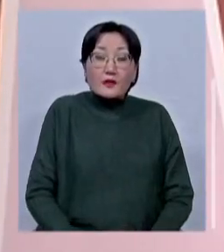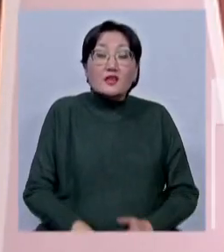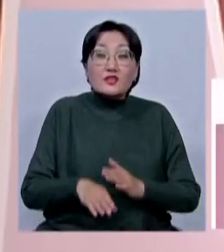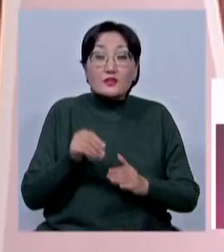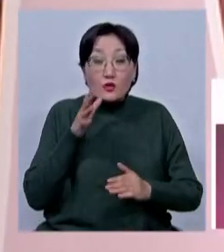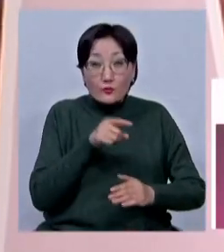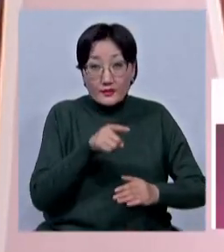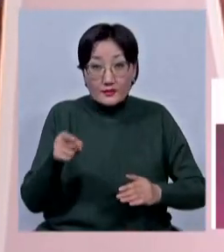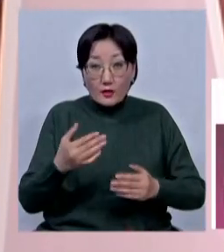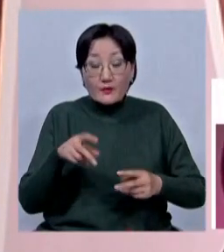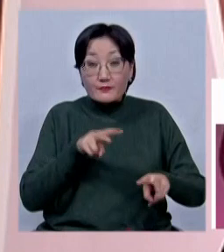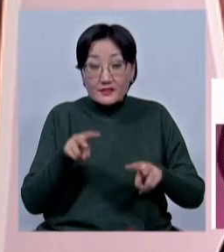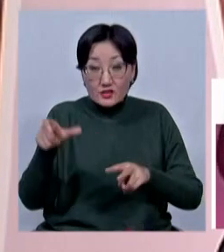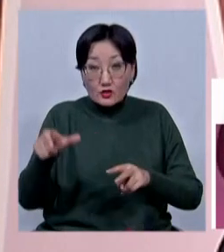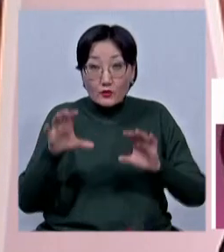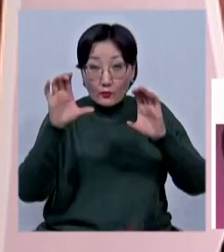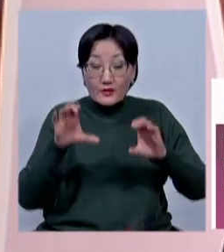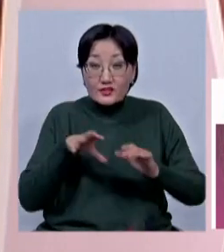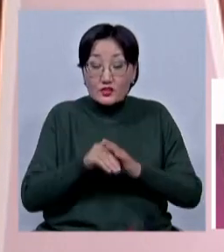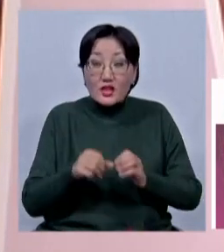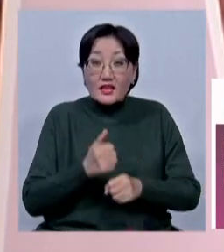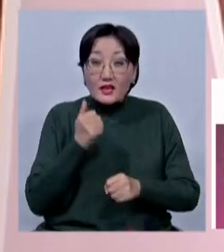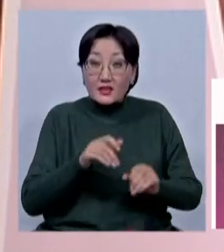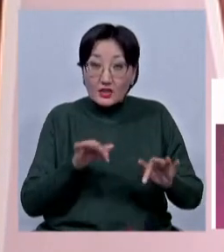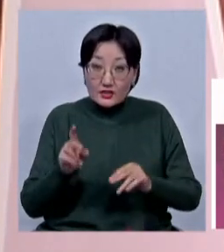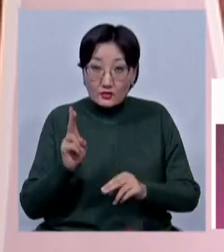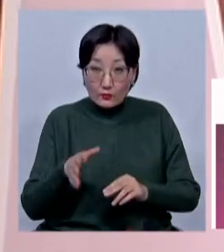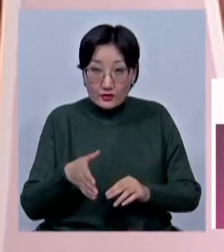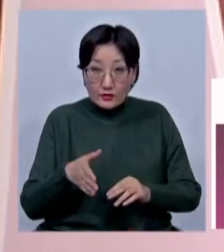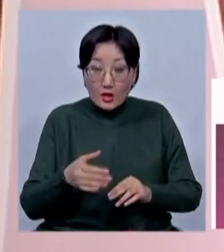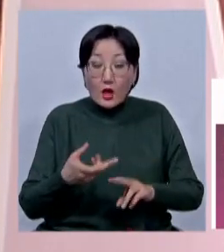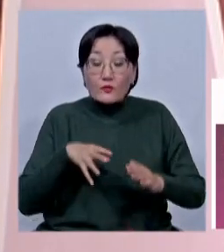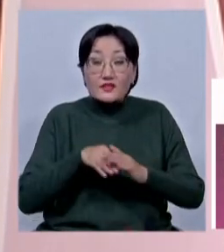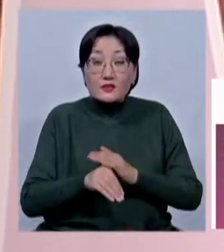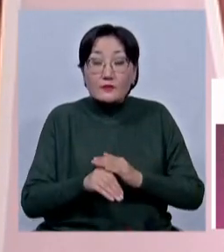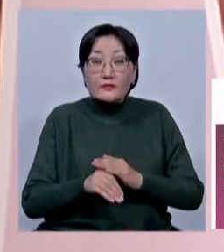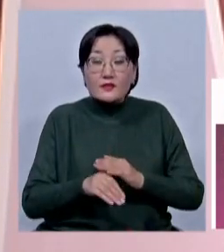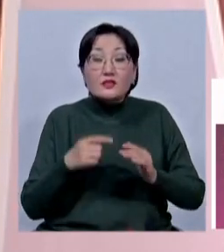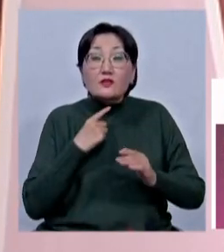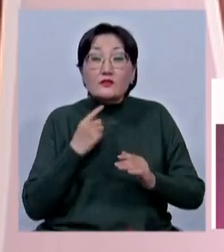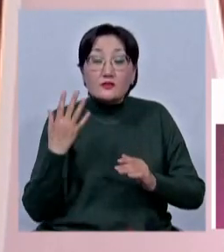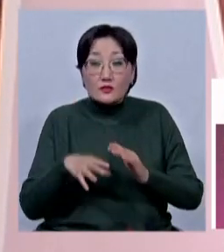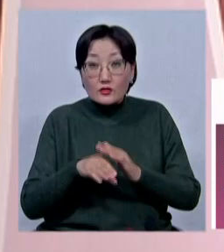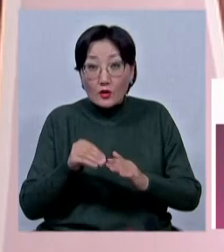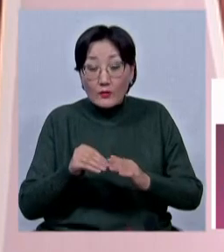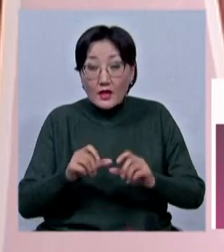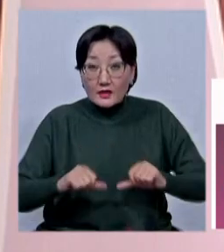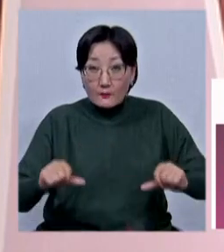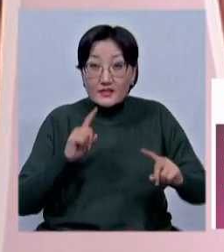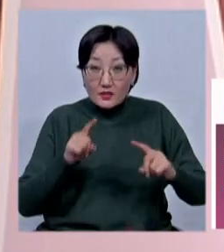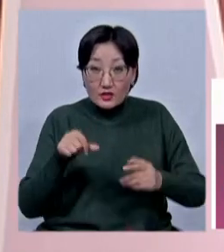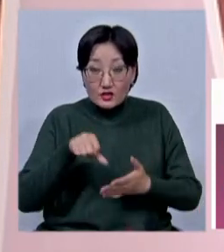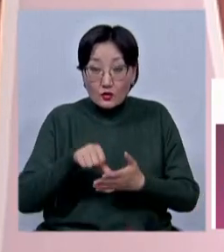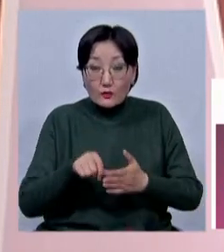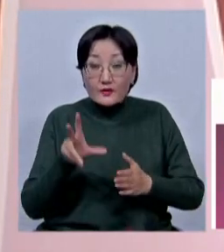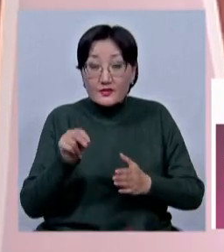Сайлау кезінде біздің байқаушыларымыз заңнама аясында қатаң әрекет ететін болады. Олар атап айтқанда сайлау комиссиясының отырысына қатыса алады.